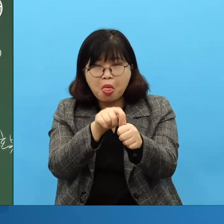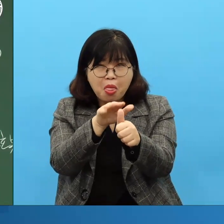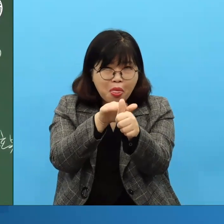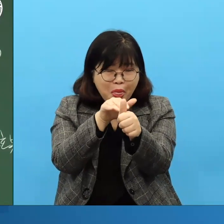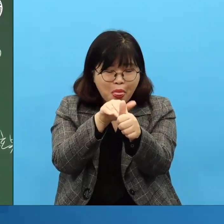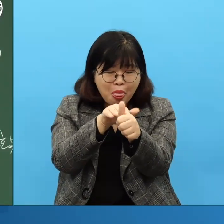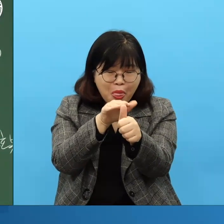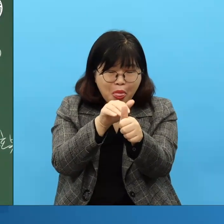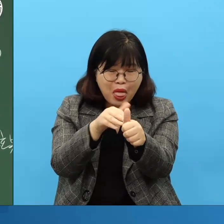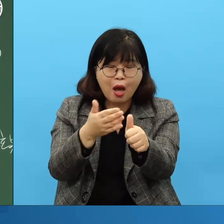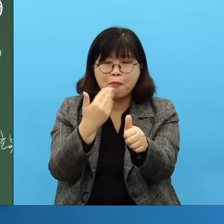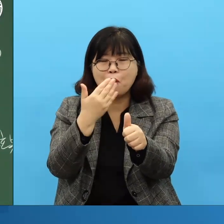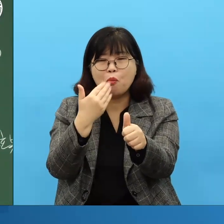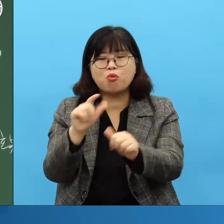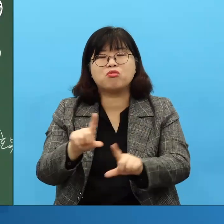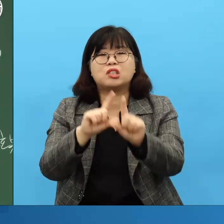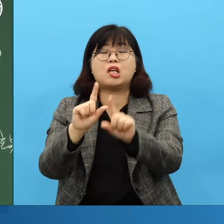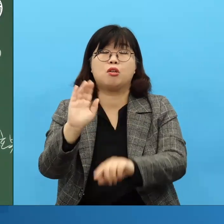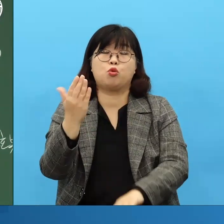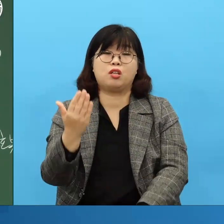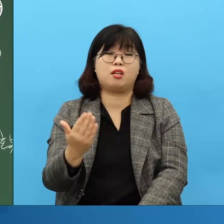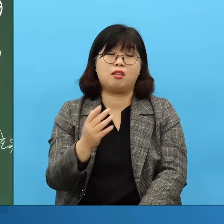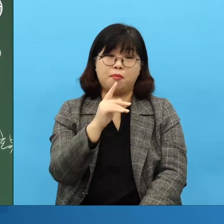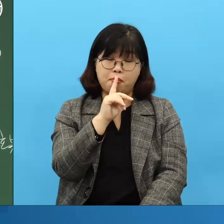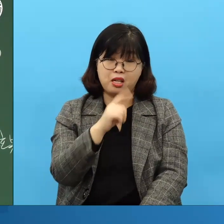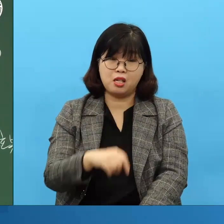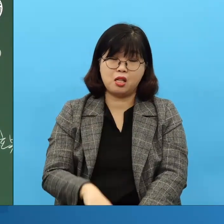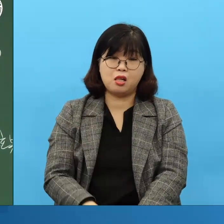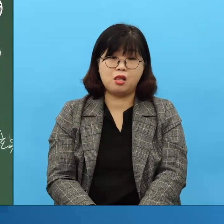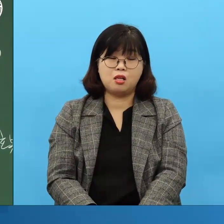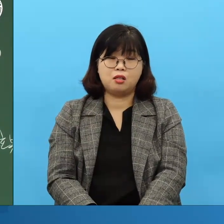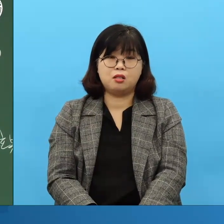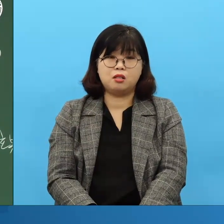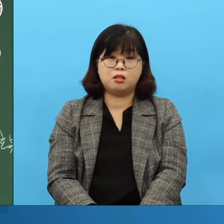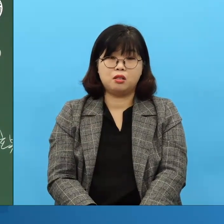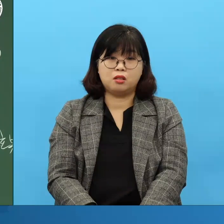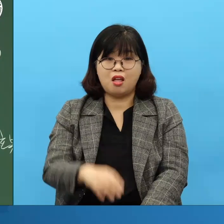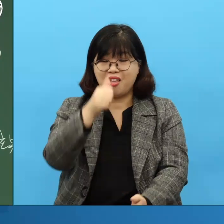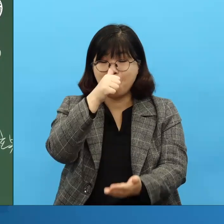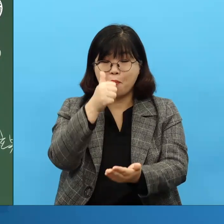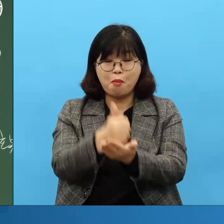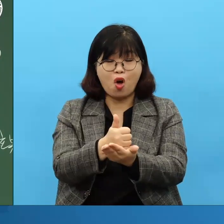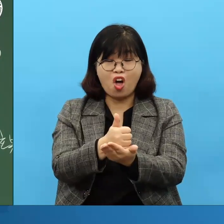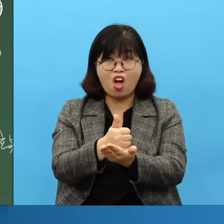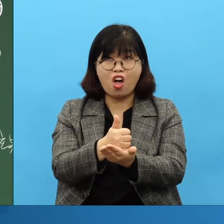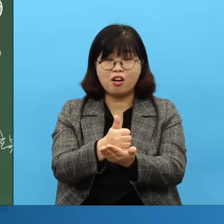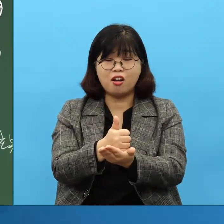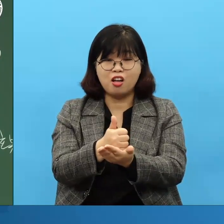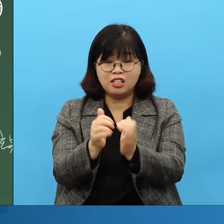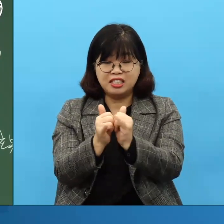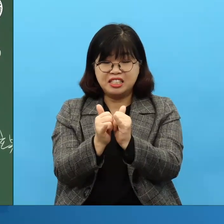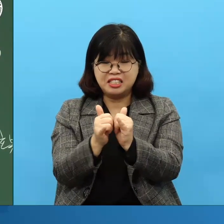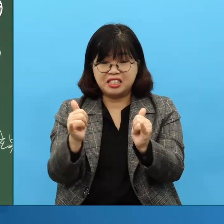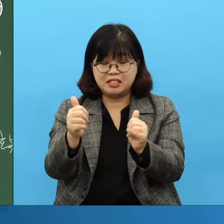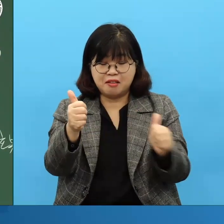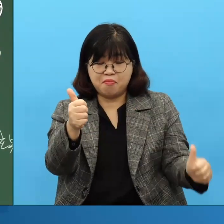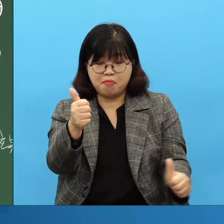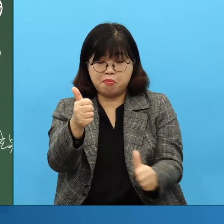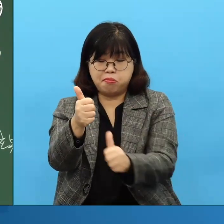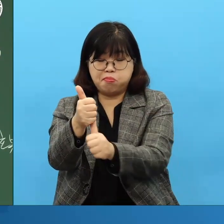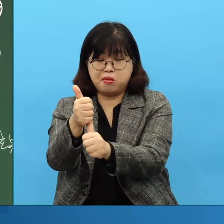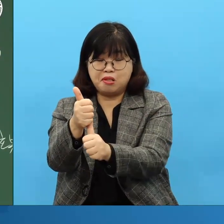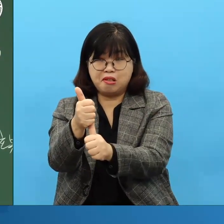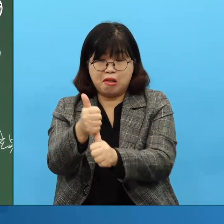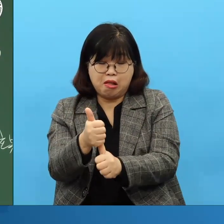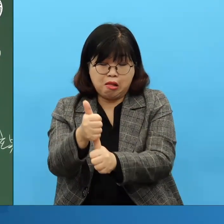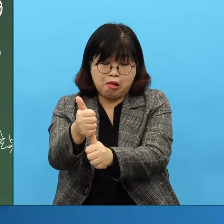what a destitute, 복이 pathetic 없는 living. 사람은요 죄인의 길에 서서 자식을 키우고 살아야 돼요. And those